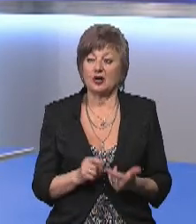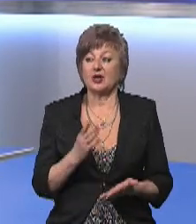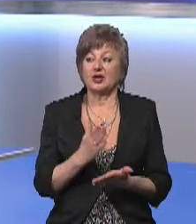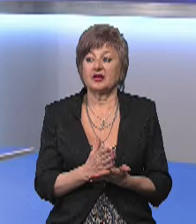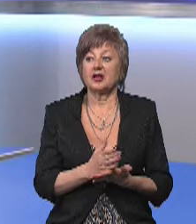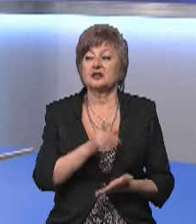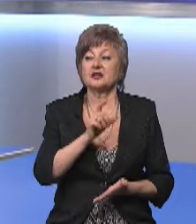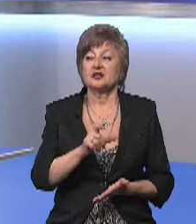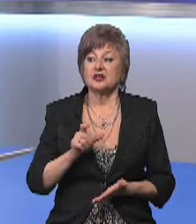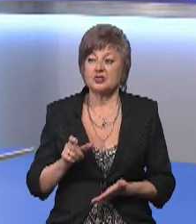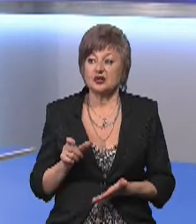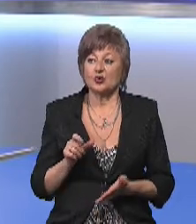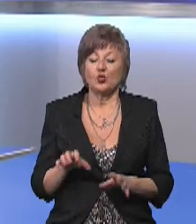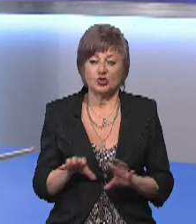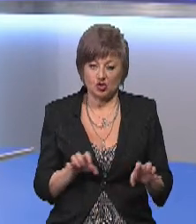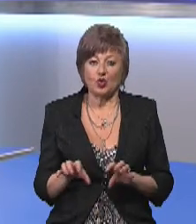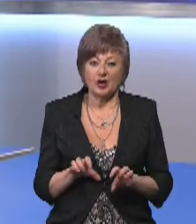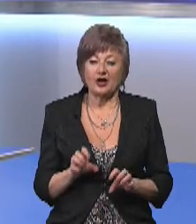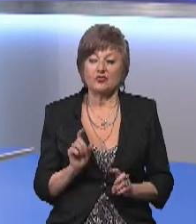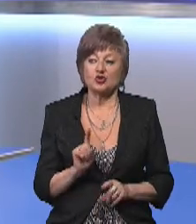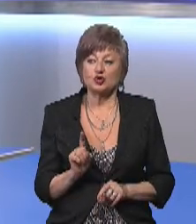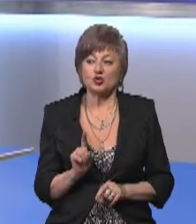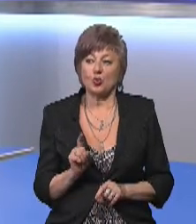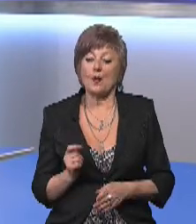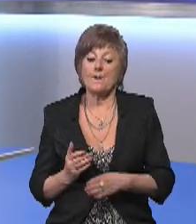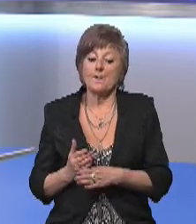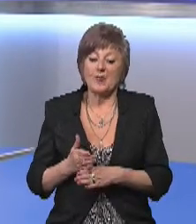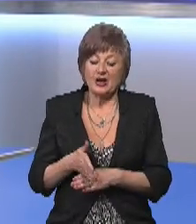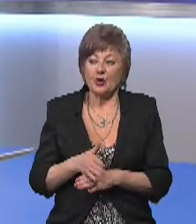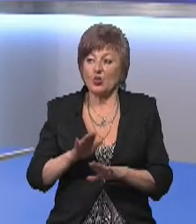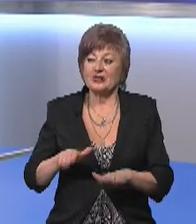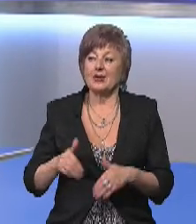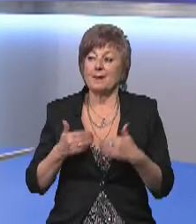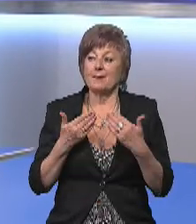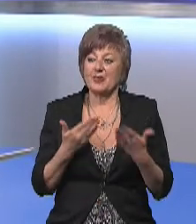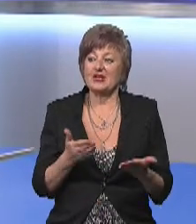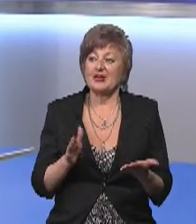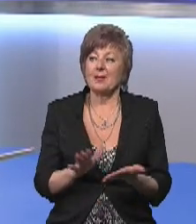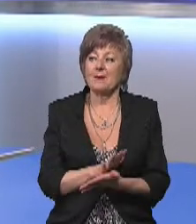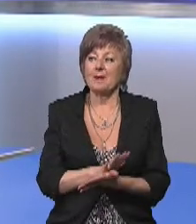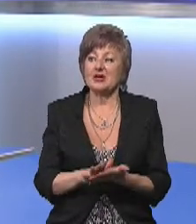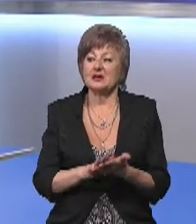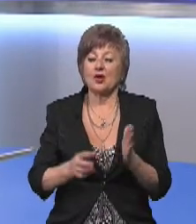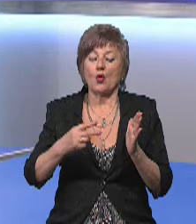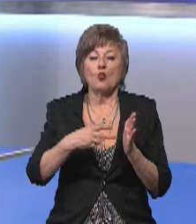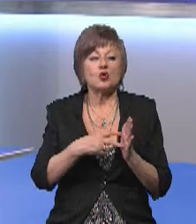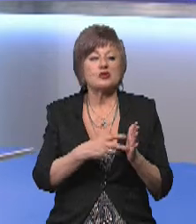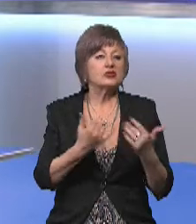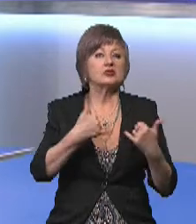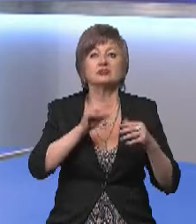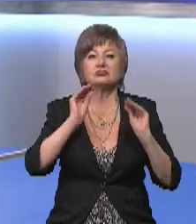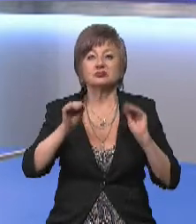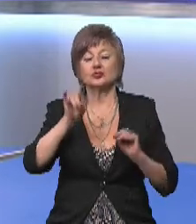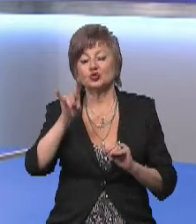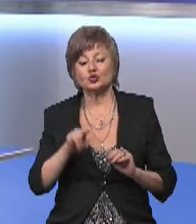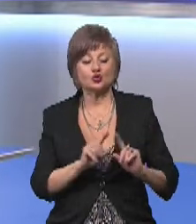які, шахраї, які приходять, пропонуючи безкоштовно встановити якесь обладнання, чи там